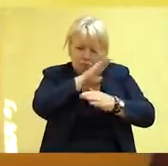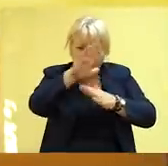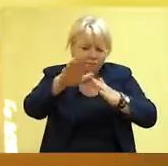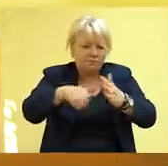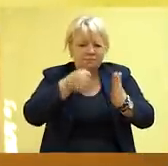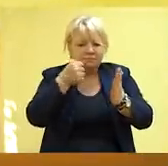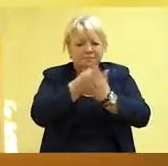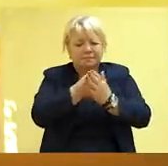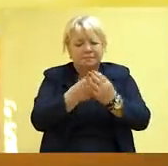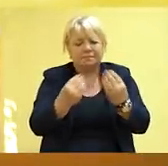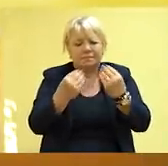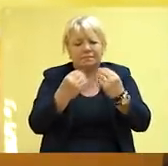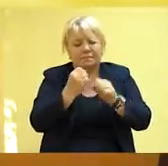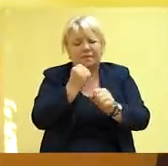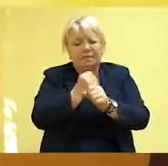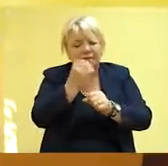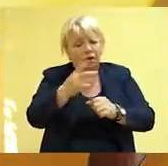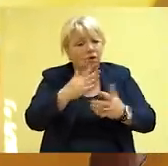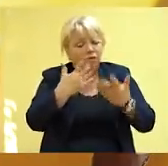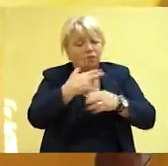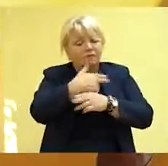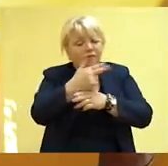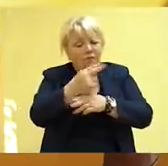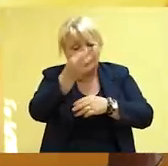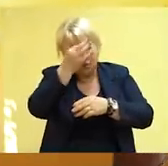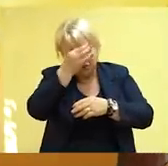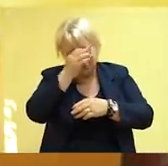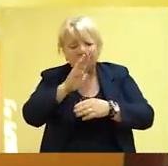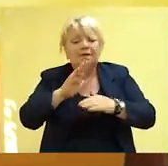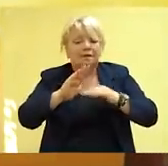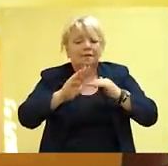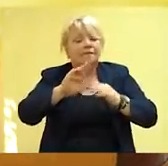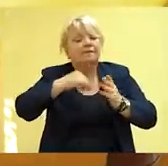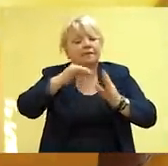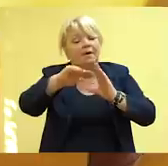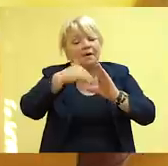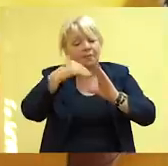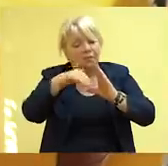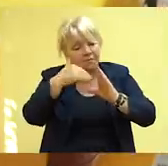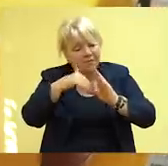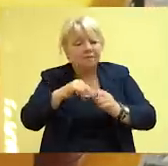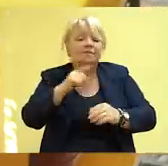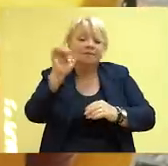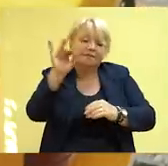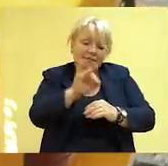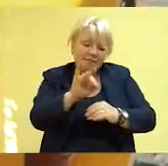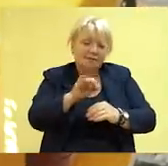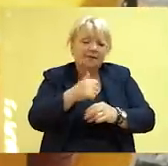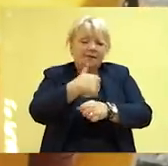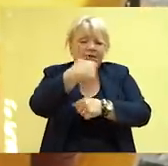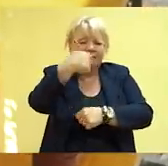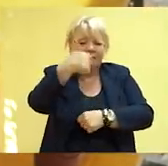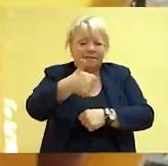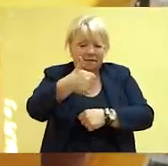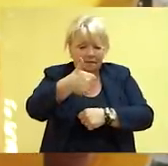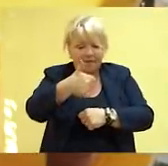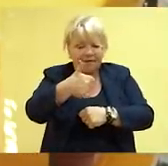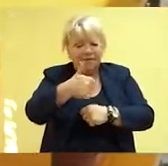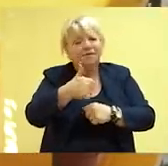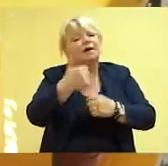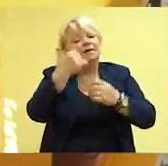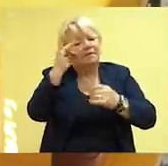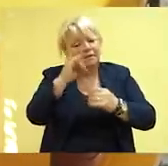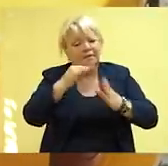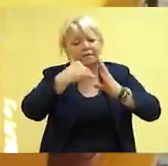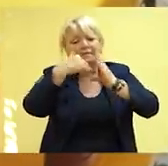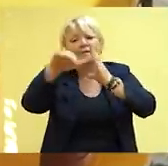მოგეწონათ ჩვენი დღევანდელი ვიდეო, გამოიწერეთ არხი და ალაიკეთ და Facebook-ზეც რო დავდებთ, ხანდახან გაუშიარეთ. გადააშიარეთ,